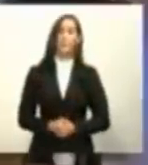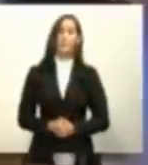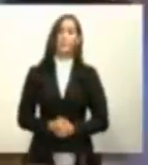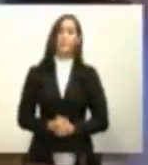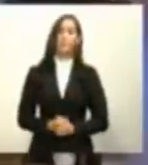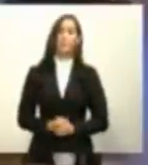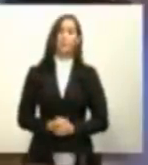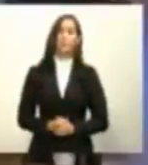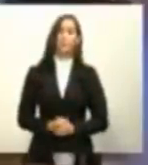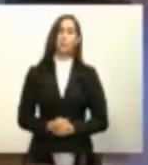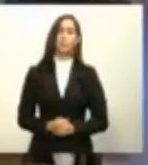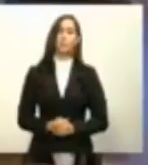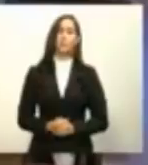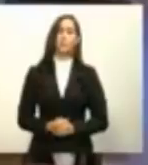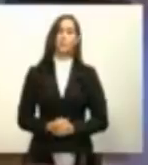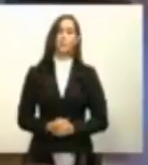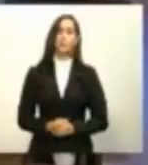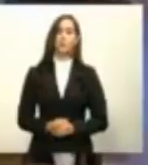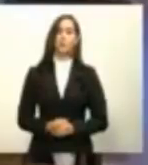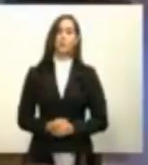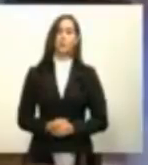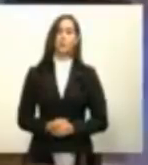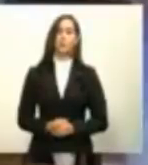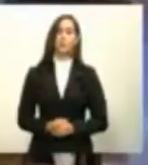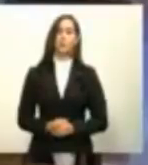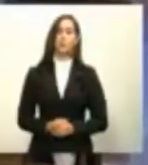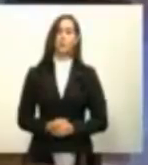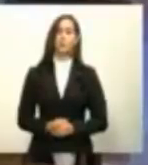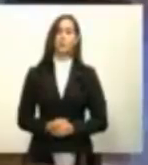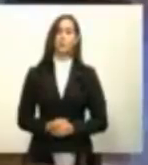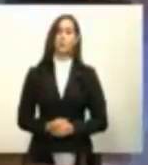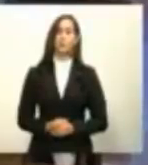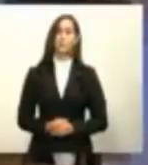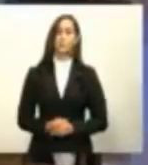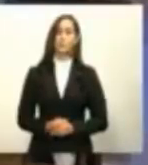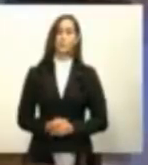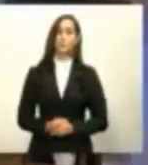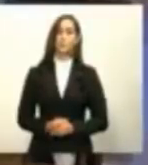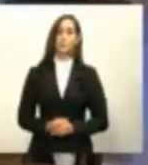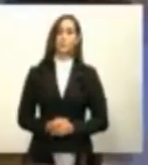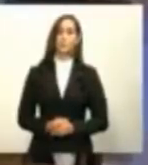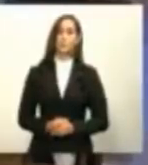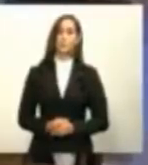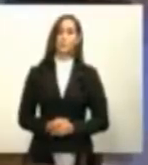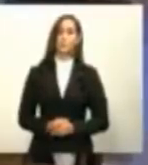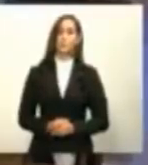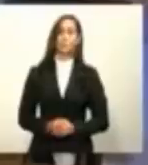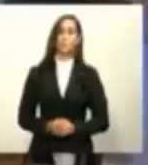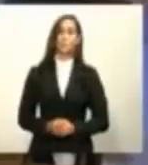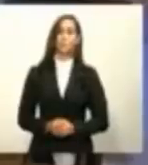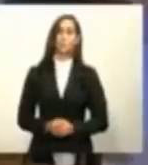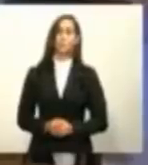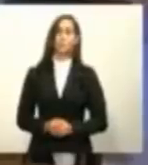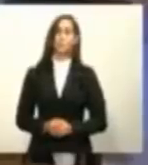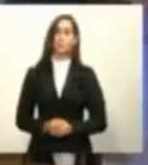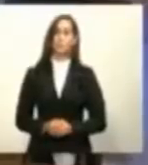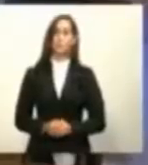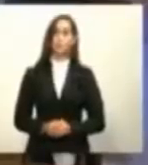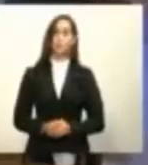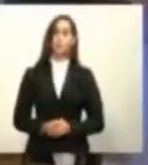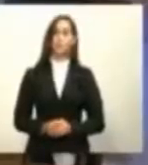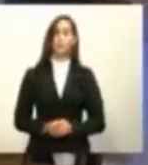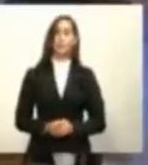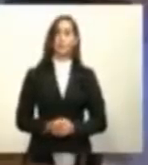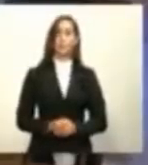dire qu'il pas fait la nature et mal. L'autre point, l'autre partie dans agenda ça qui est au bah, c'est nécessité pour capable gagner